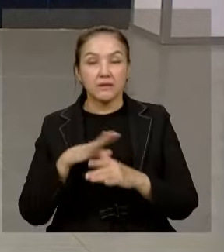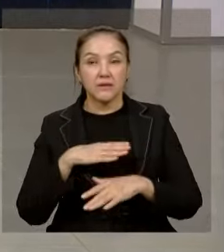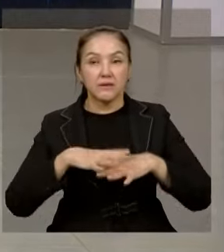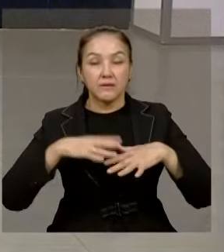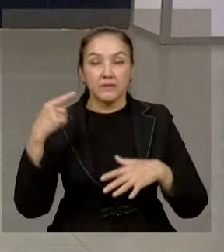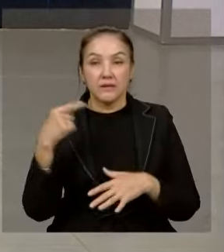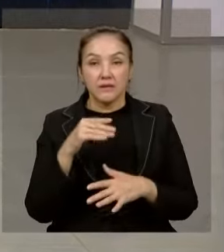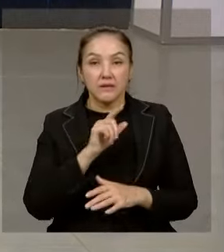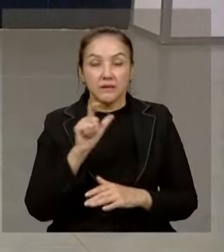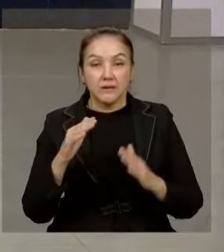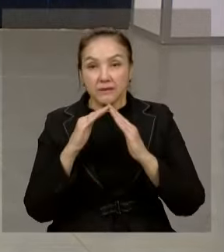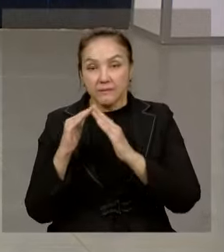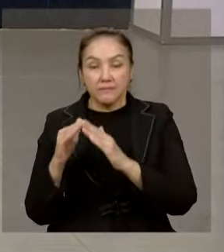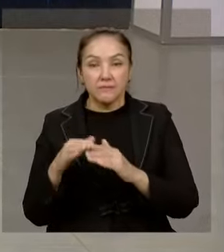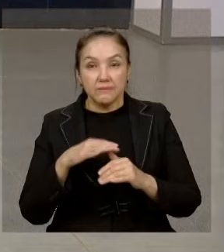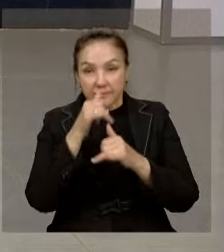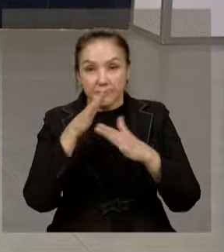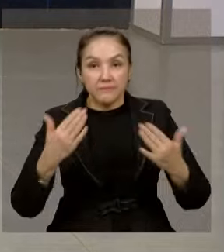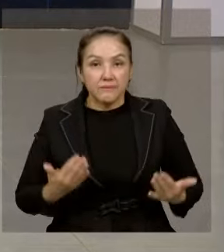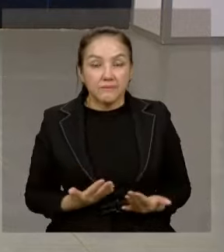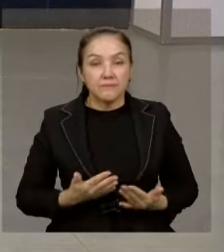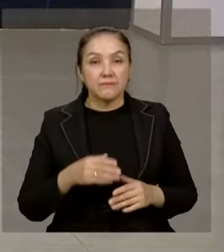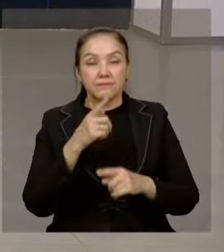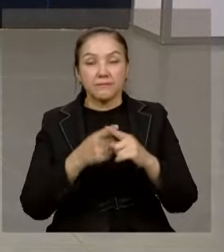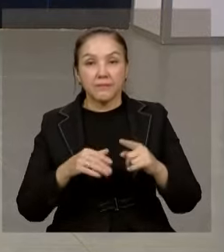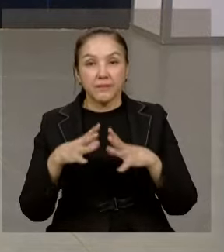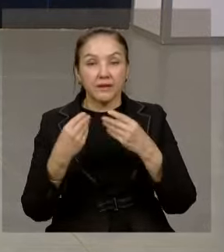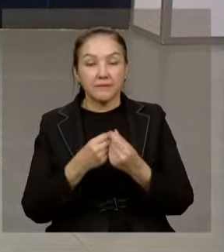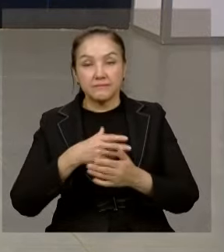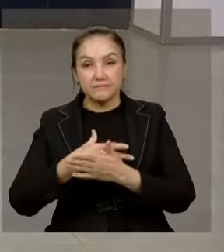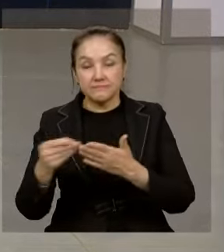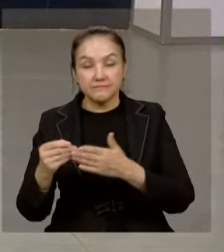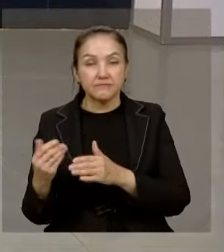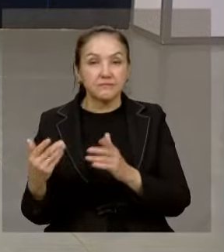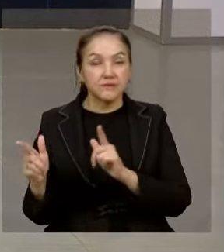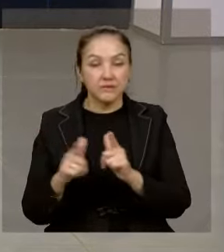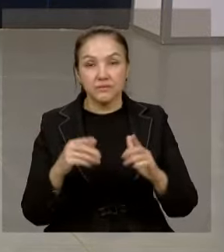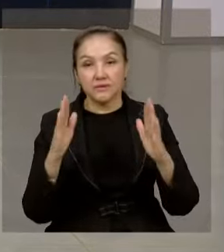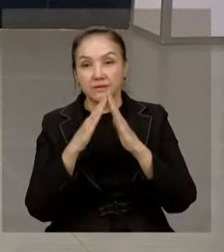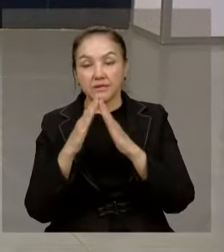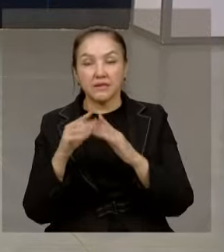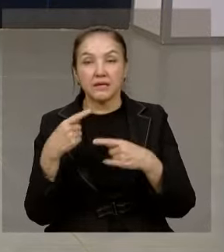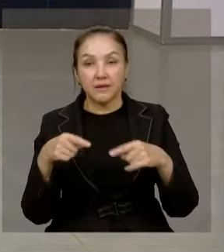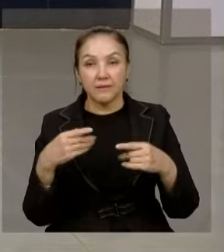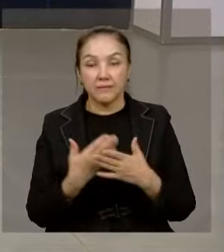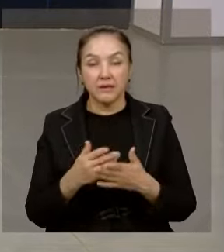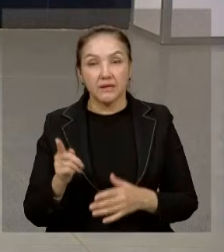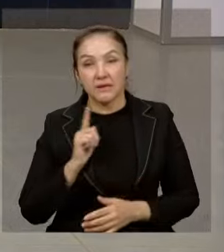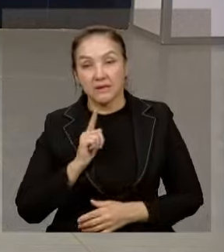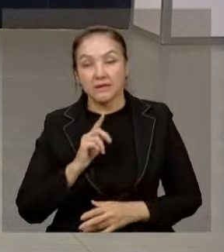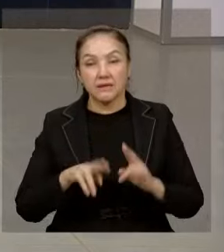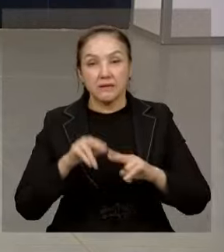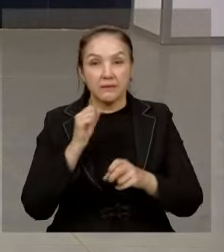тысячи из них стали непригодными для проживания половине семей приобрели готовое жильё остальные предпочли дожидаться завершения